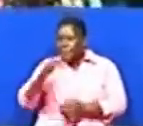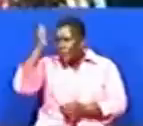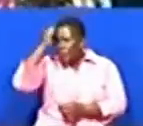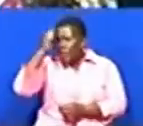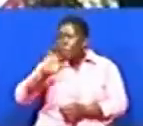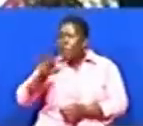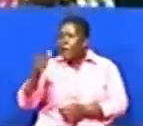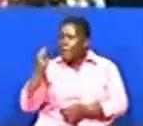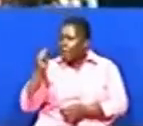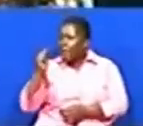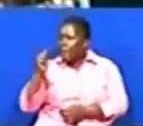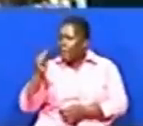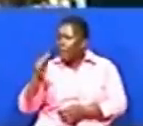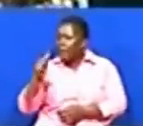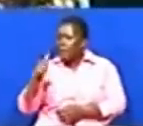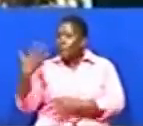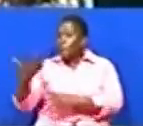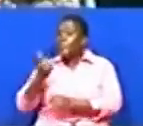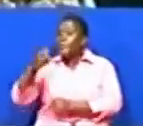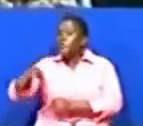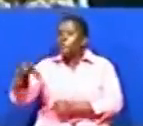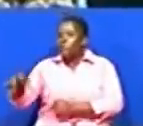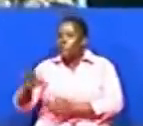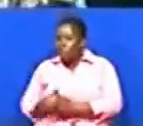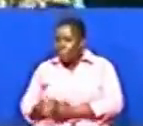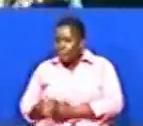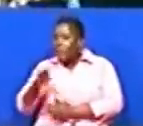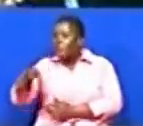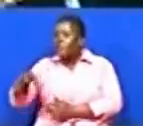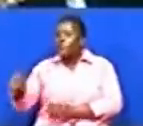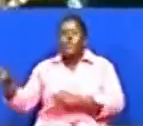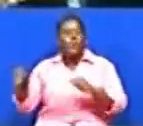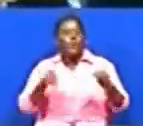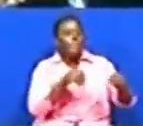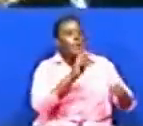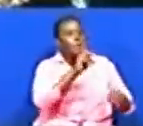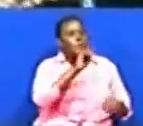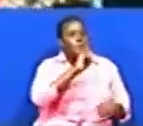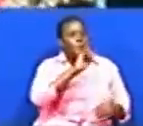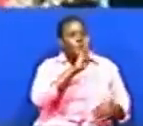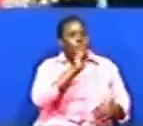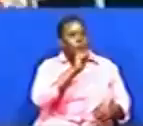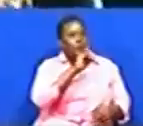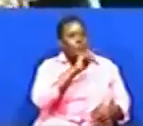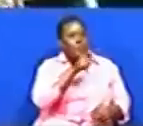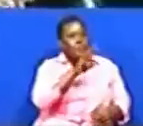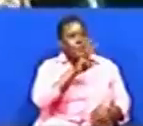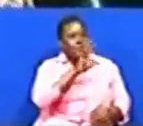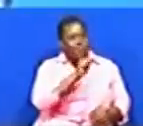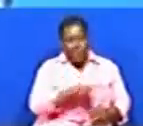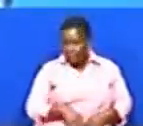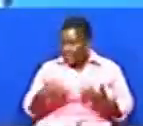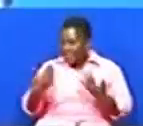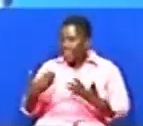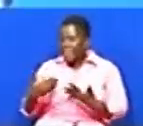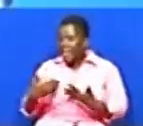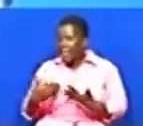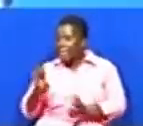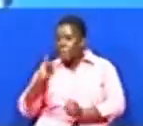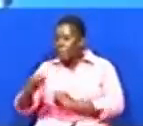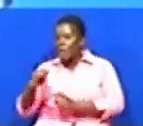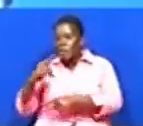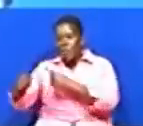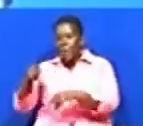tulitazamia mwaka fulani tuliletewa soko, tukapiga teke, soko likaenda Kibaigo. Lakini kwa sasa hatuwezi kupiga